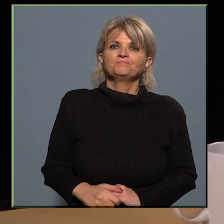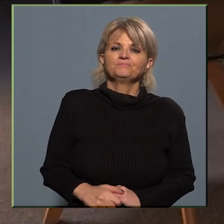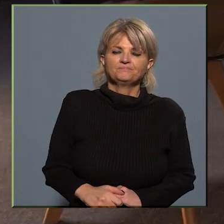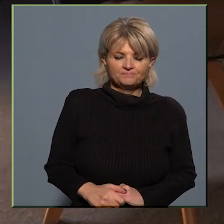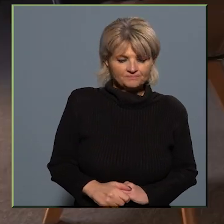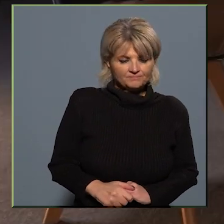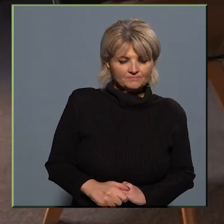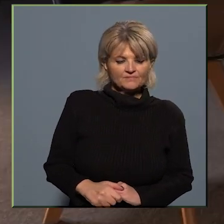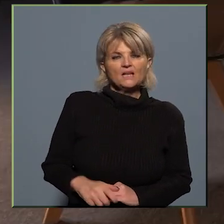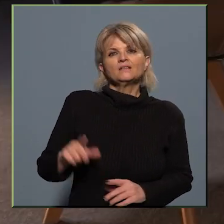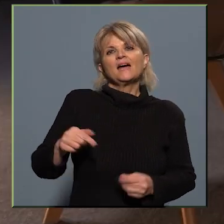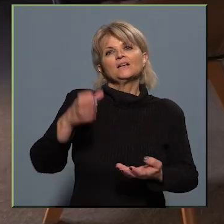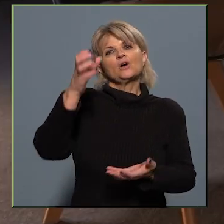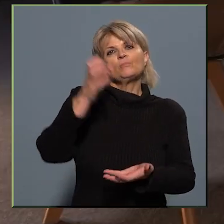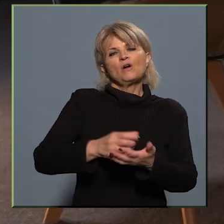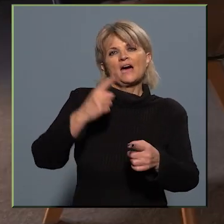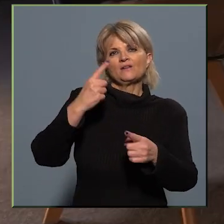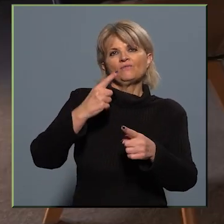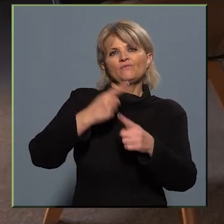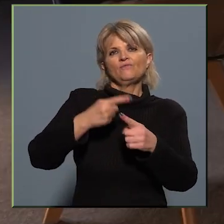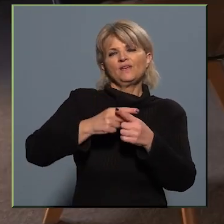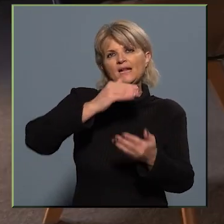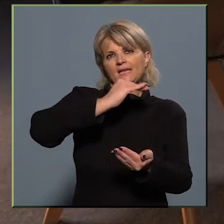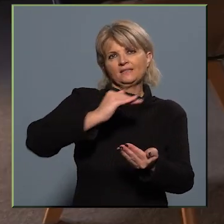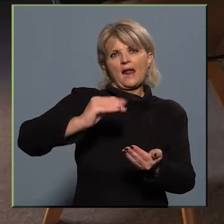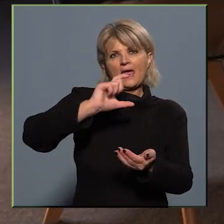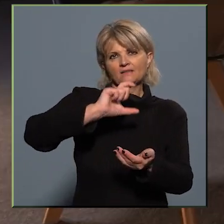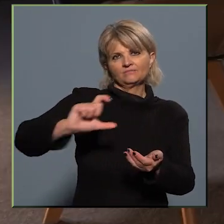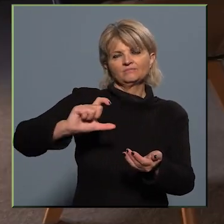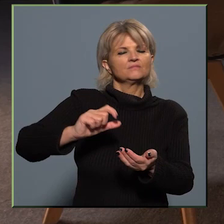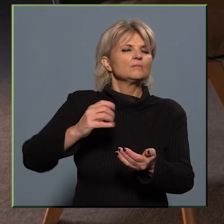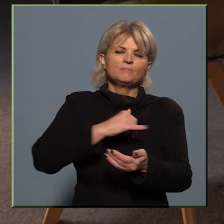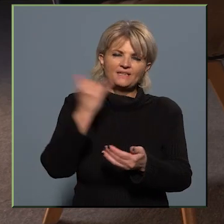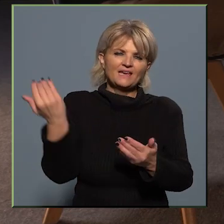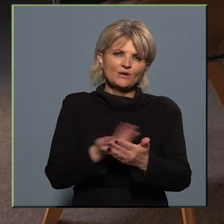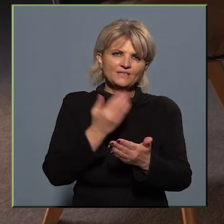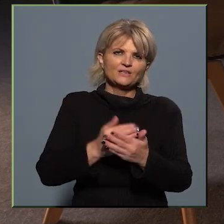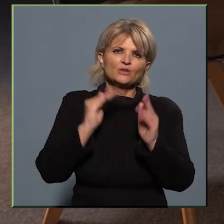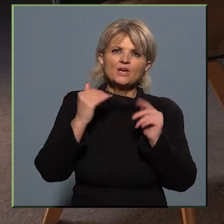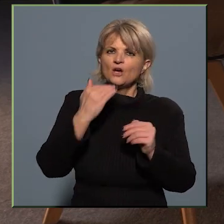De hát a pohár félig tele van. Félig tele, így van, addig viszont használja ki mindenki a lehetőséget. Köszönjük szépen, jöjjön máskor is. Köszönöm